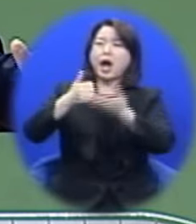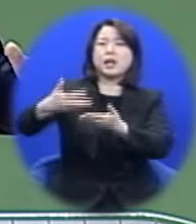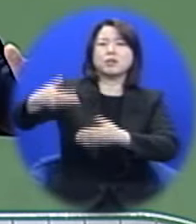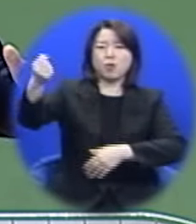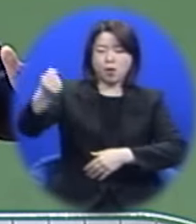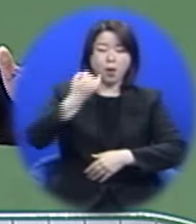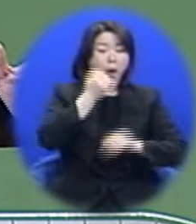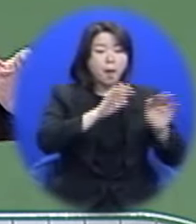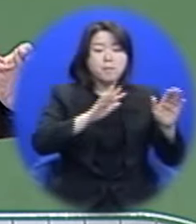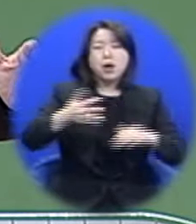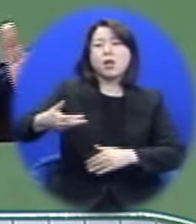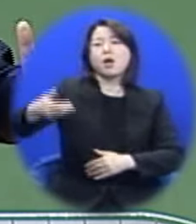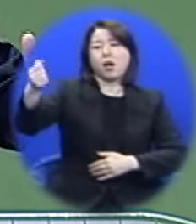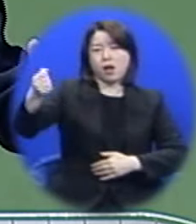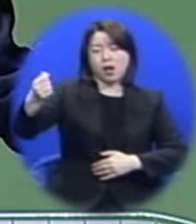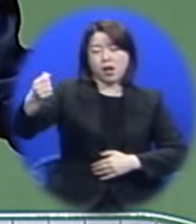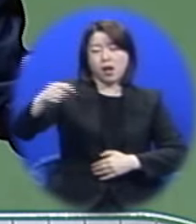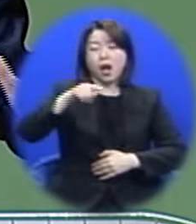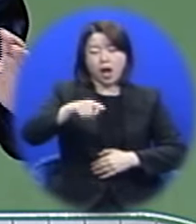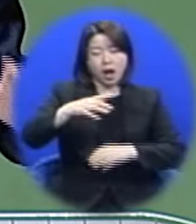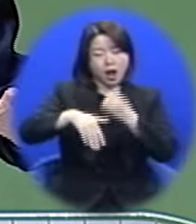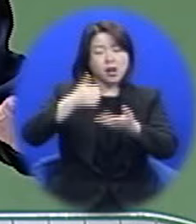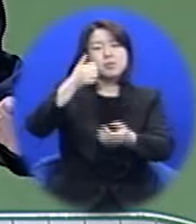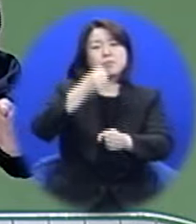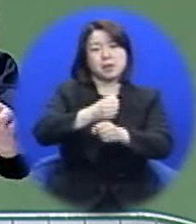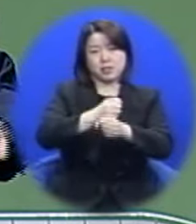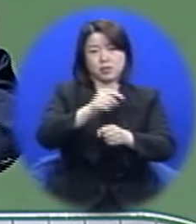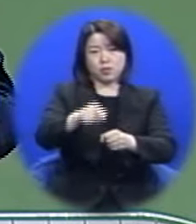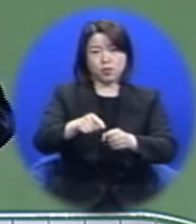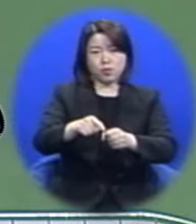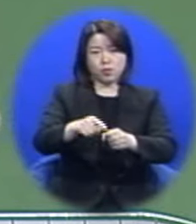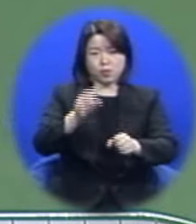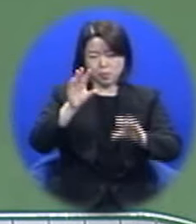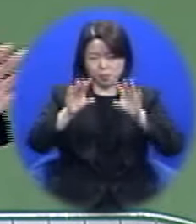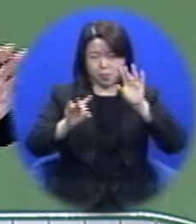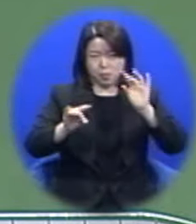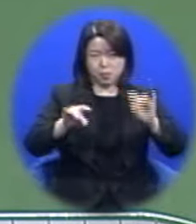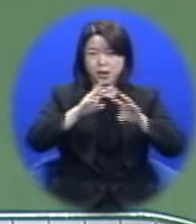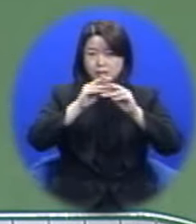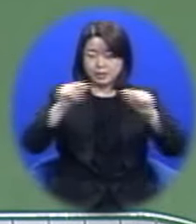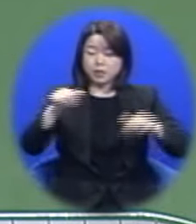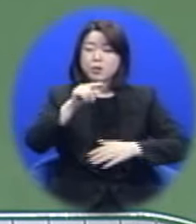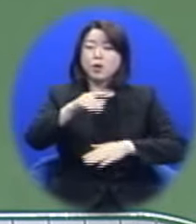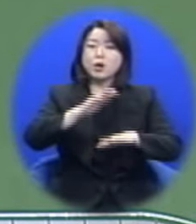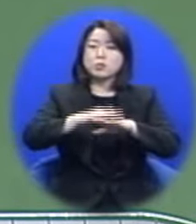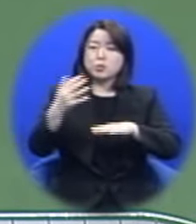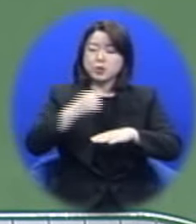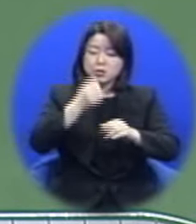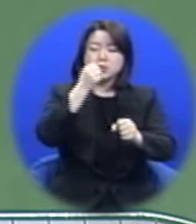그의 것이며 그가 지으신 것이다. 마른 땅도 그가 손으로 빚으신 것이다.